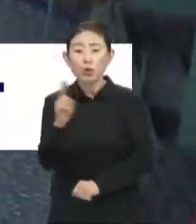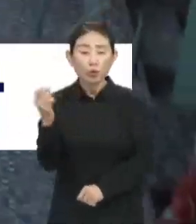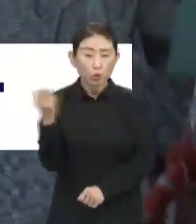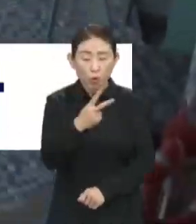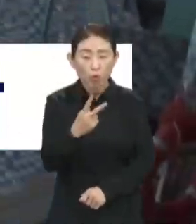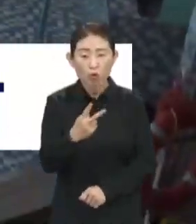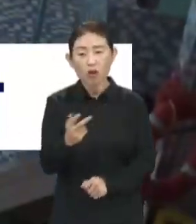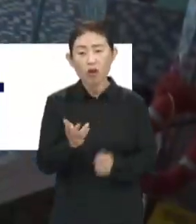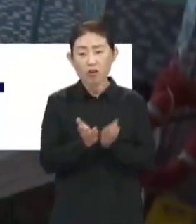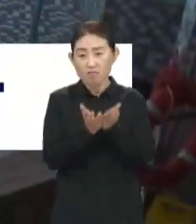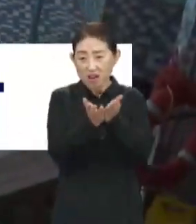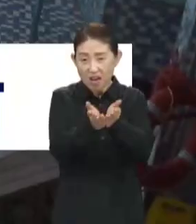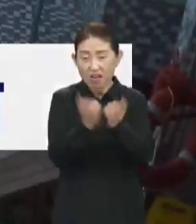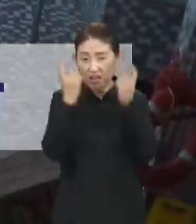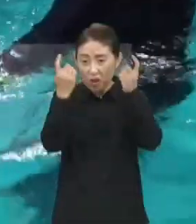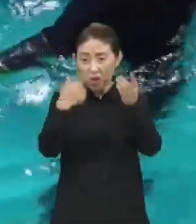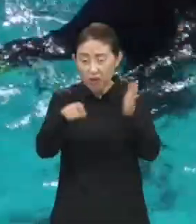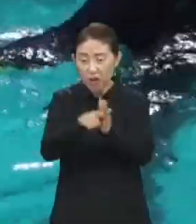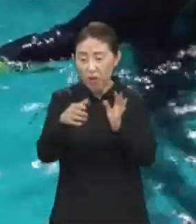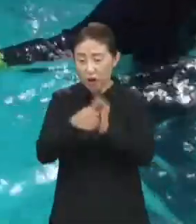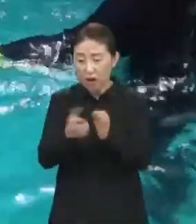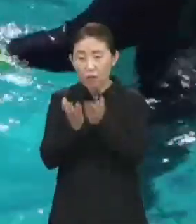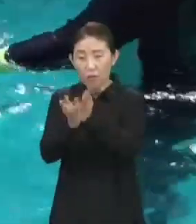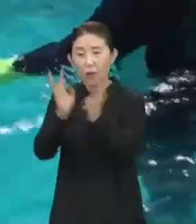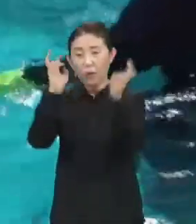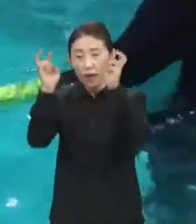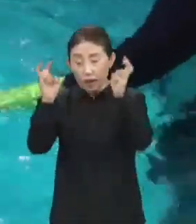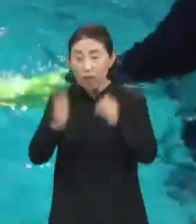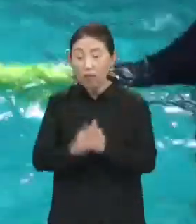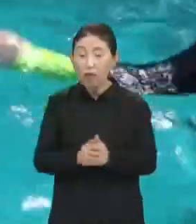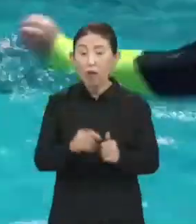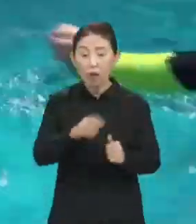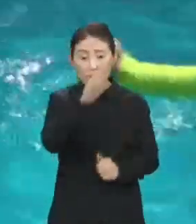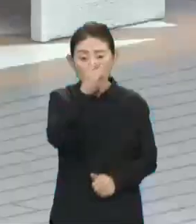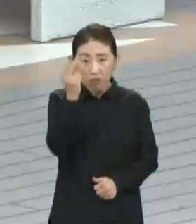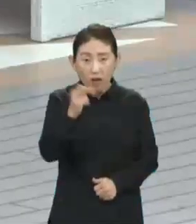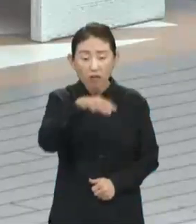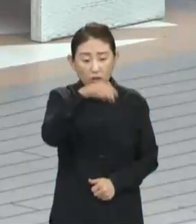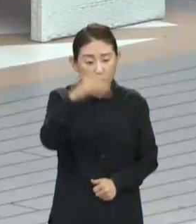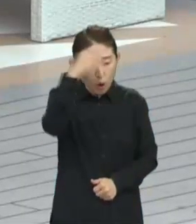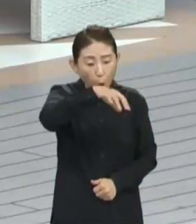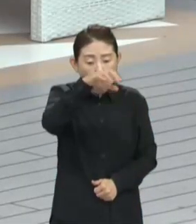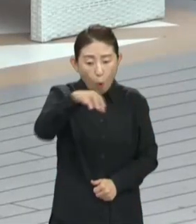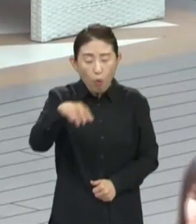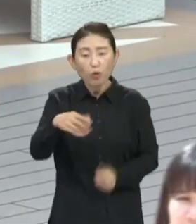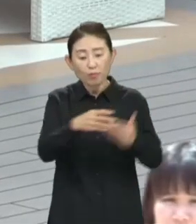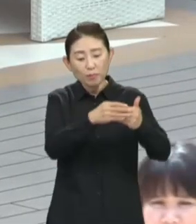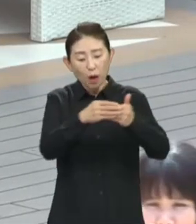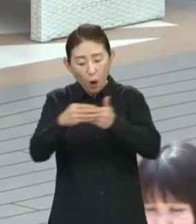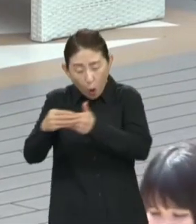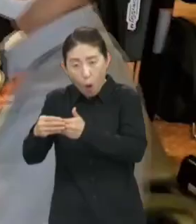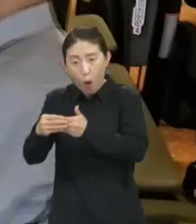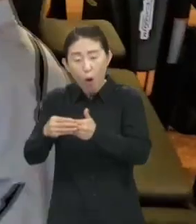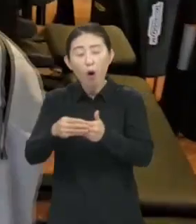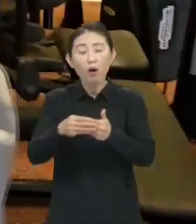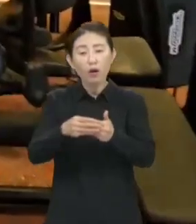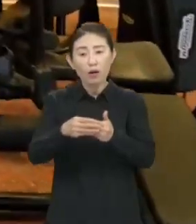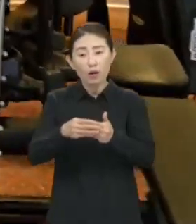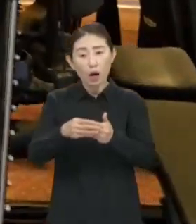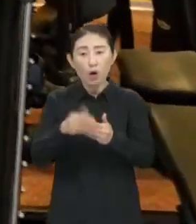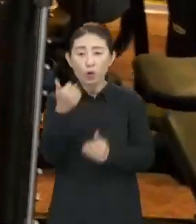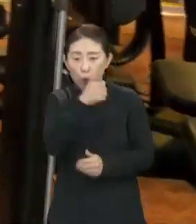위해 4분기에 크루즈 선사 관계자들에게 여객 인프라와 지역 관광 자원을 소개하는 팸투어를 추진할